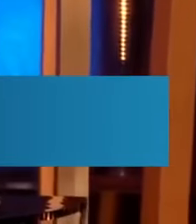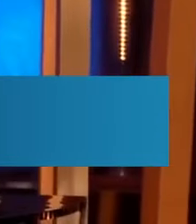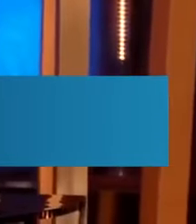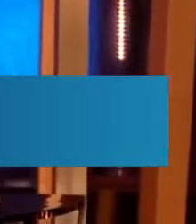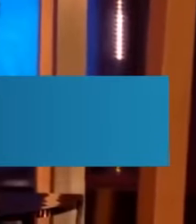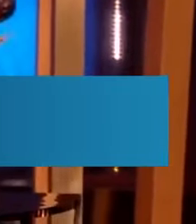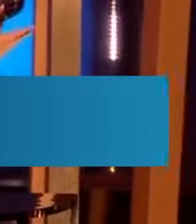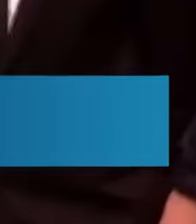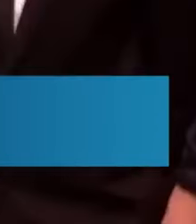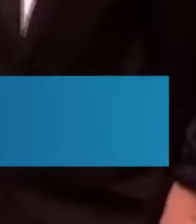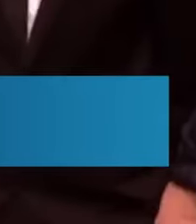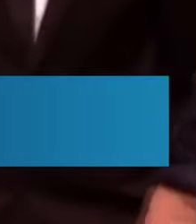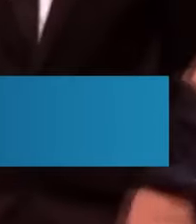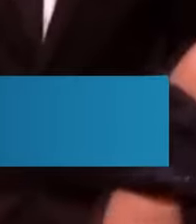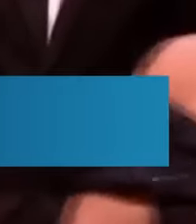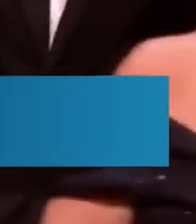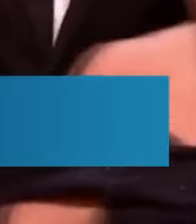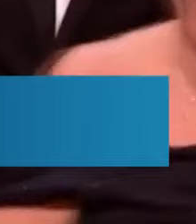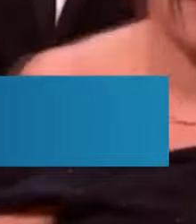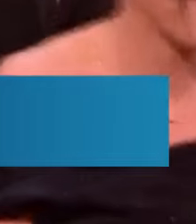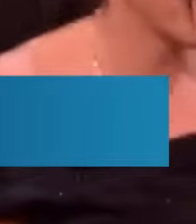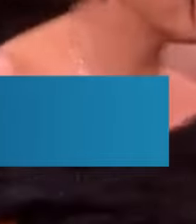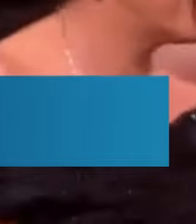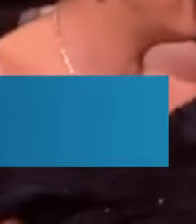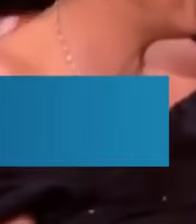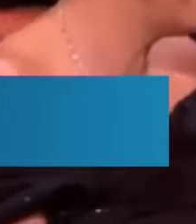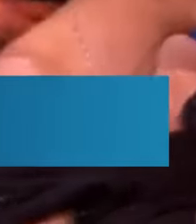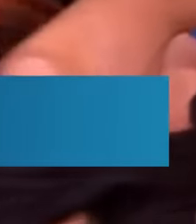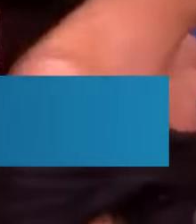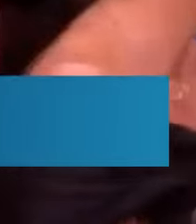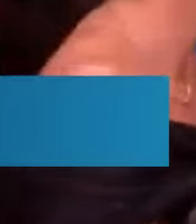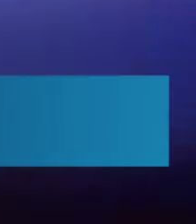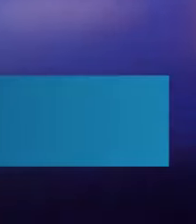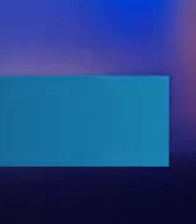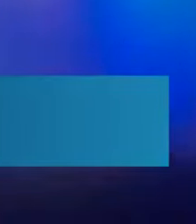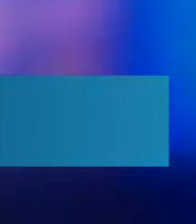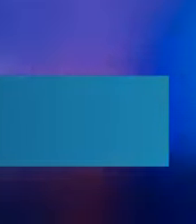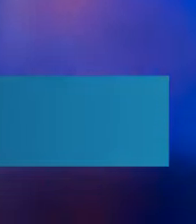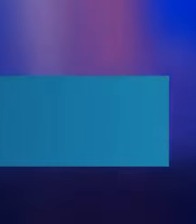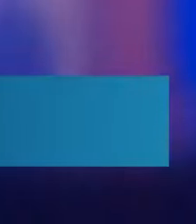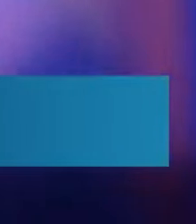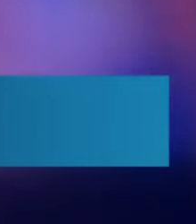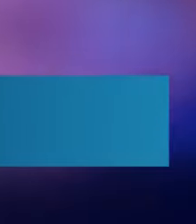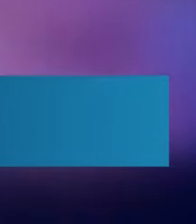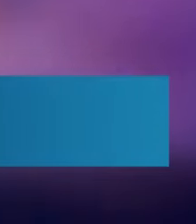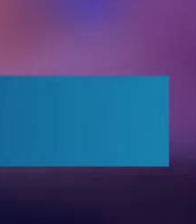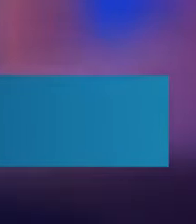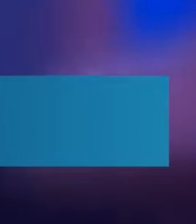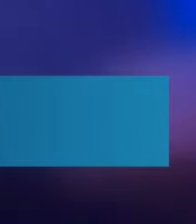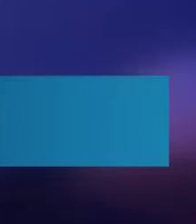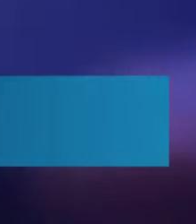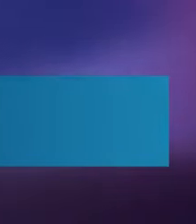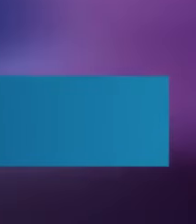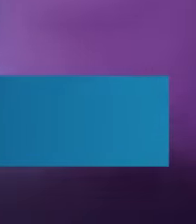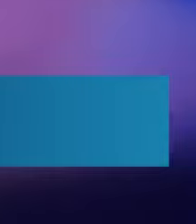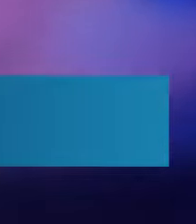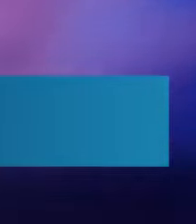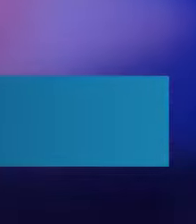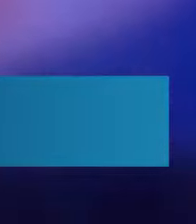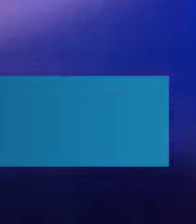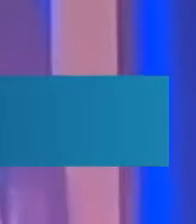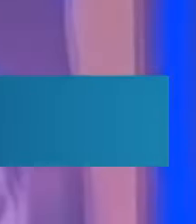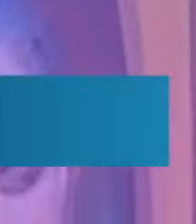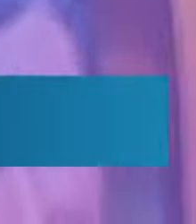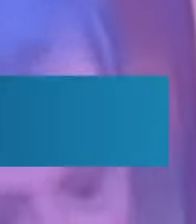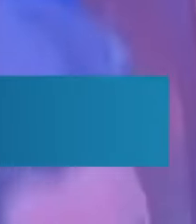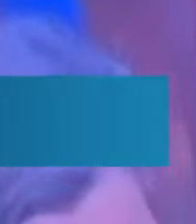소감이 끝나자 킬리언 머피는 이 남자를 힐끗 쳐다보는데요. 상과는 아무 관계도 없는 유튜버였습니다.